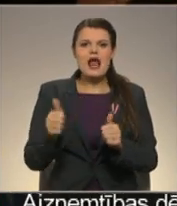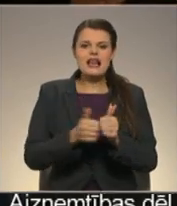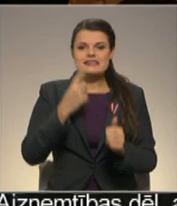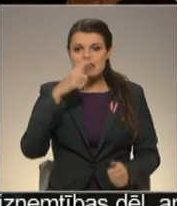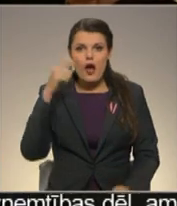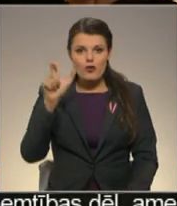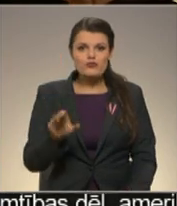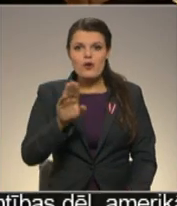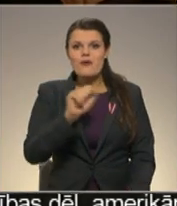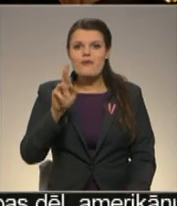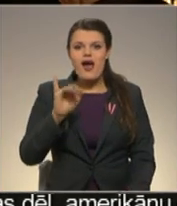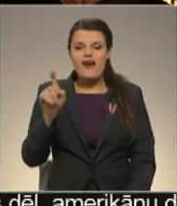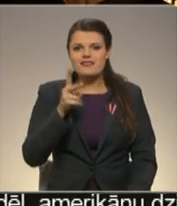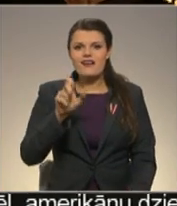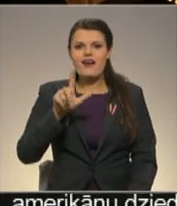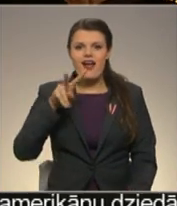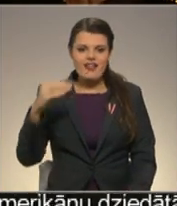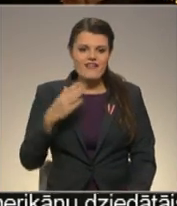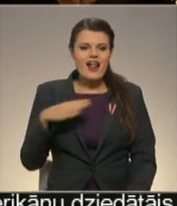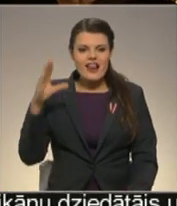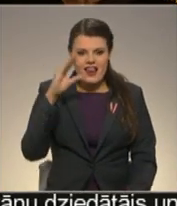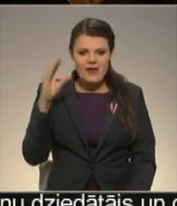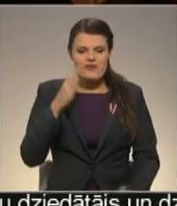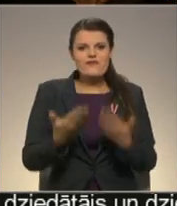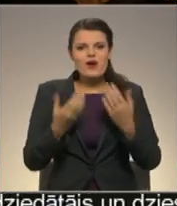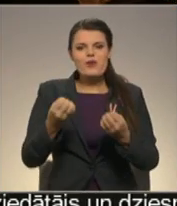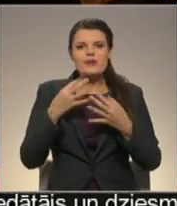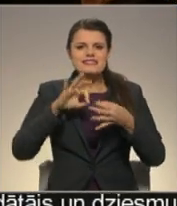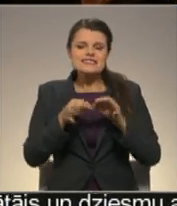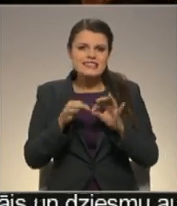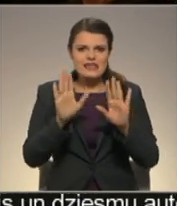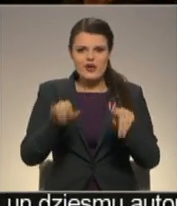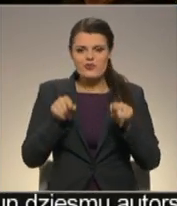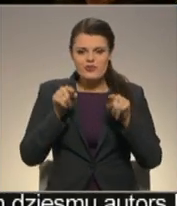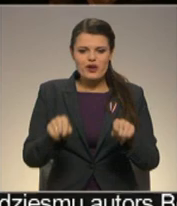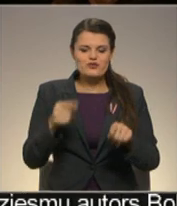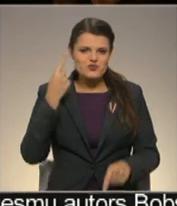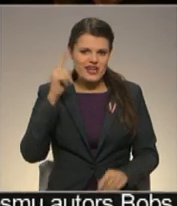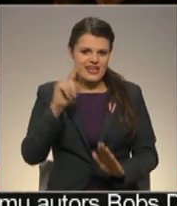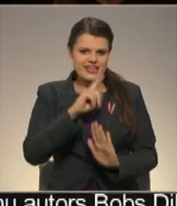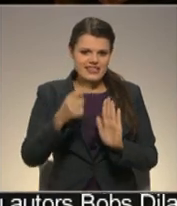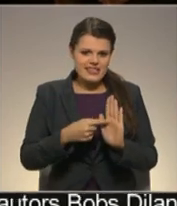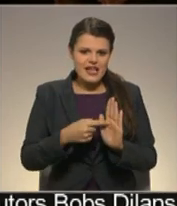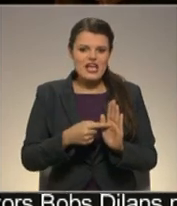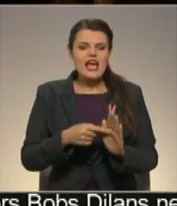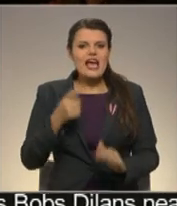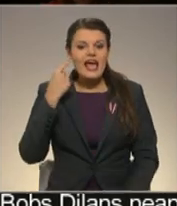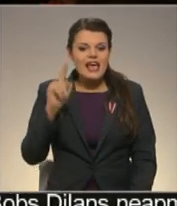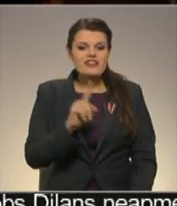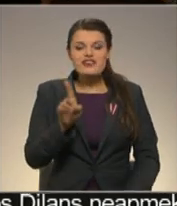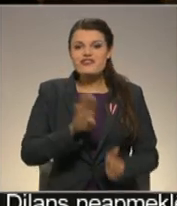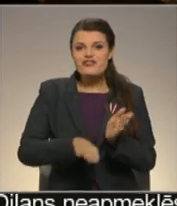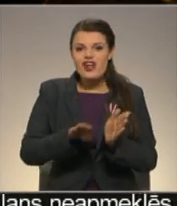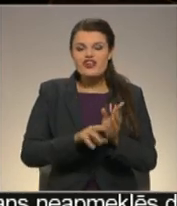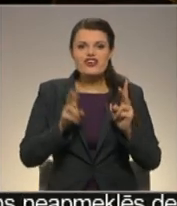līdzautors Māris Kalve. Labvakar! Labvakar! Pastāsti varbūt sīkāk par šīs... par šo ideju? Nu, ideja ir vienkārši